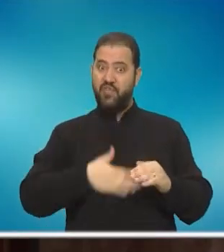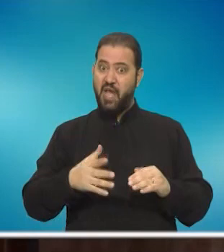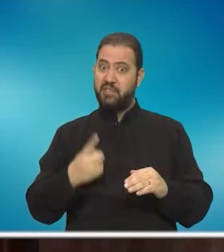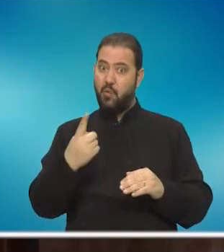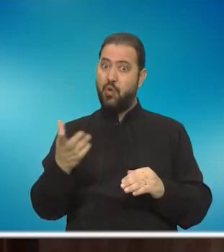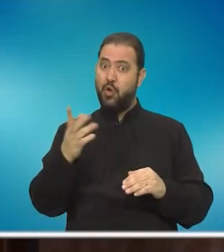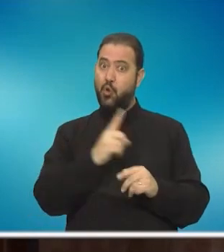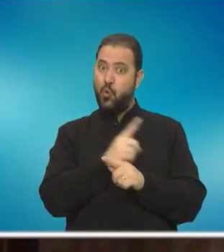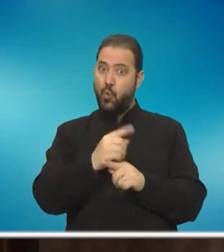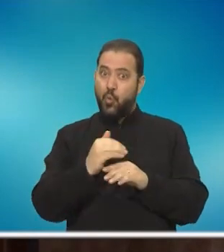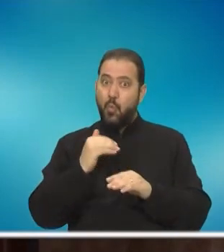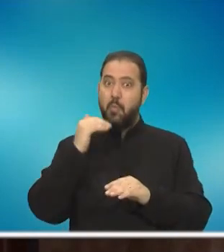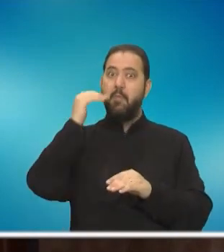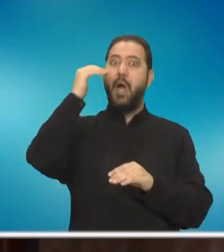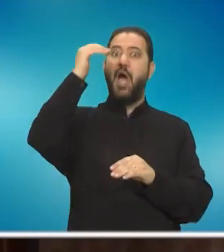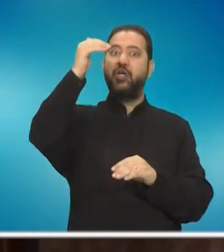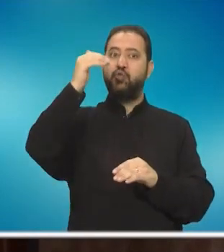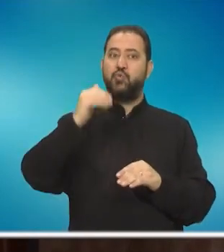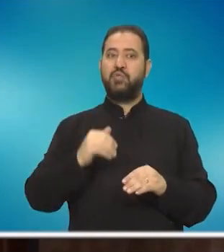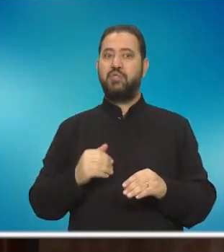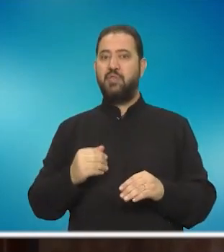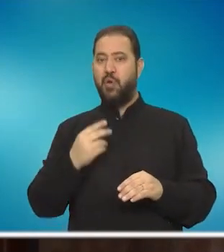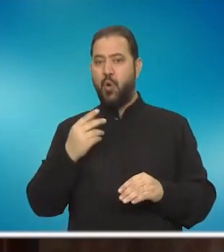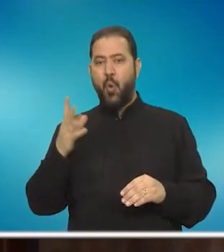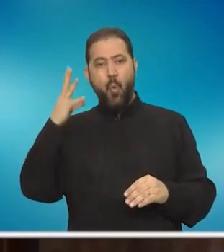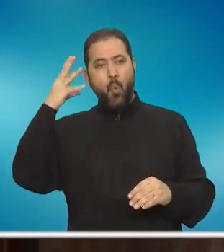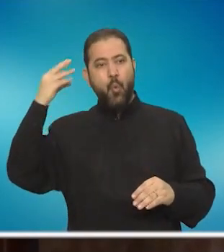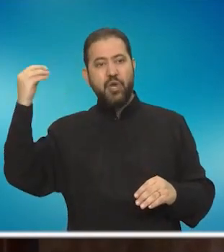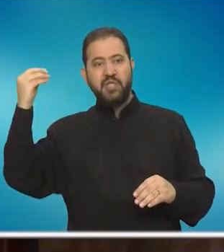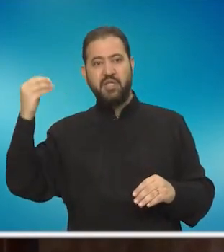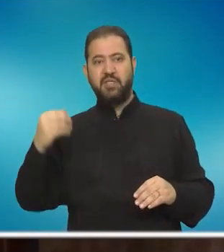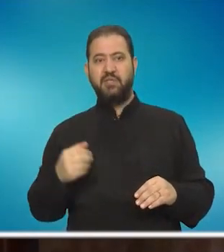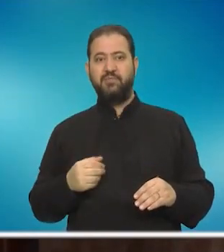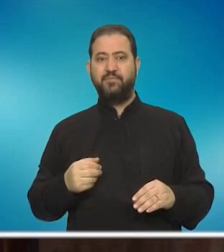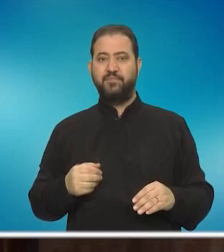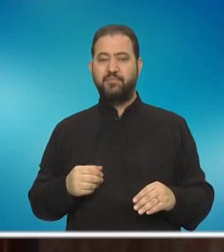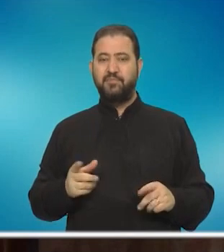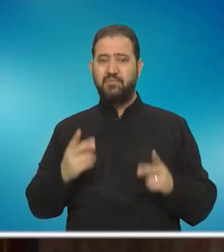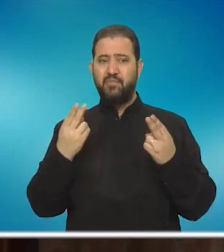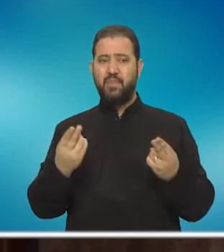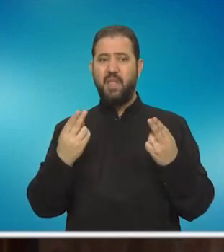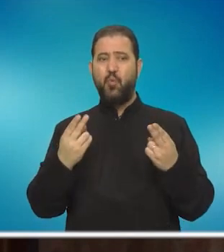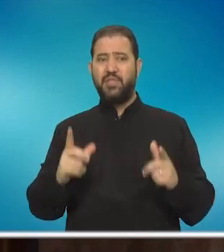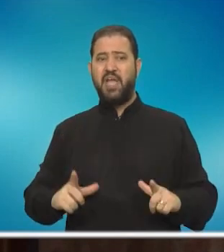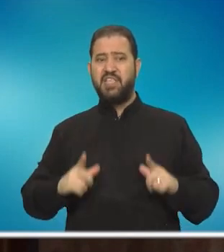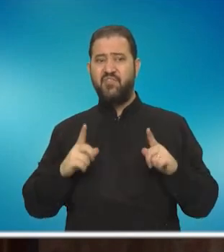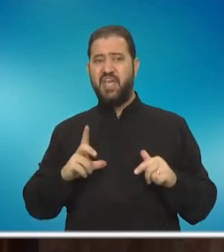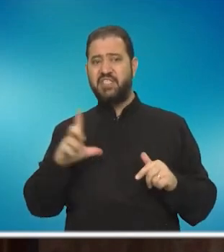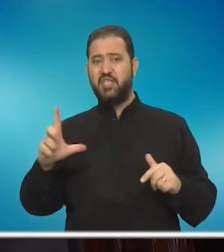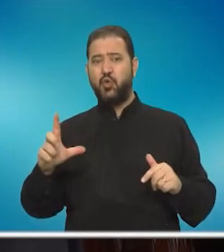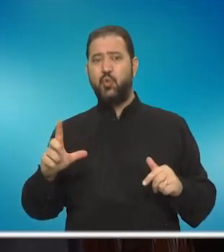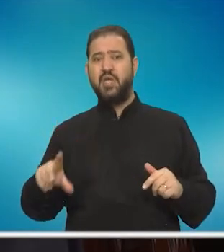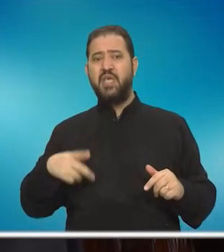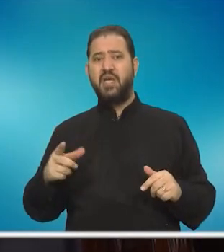performant și apoi altceva mai departe, uitând că, de fapt, sensul vieții sale